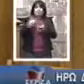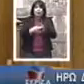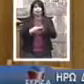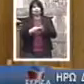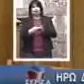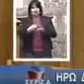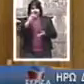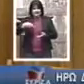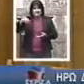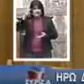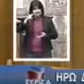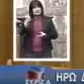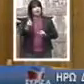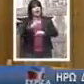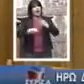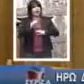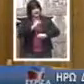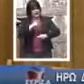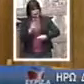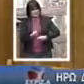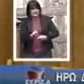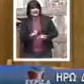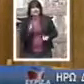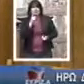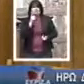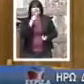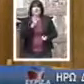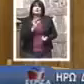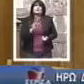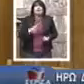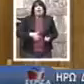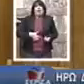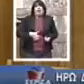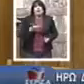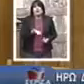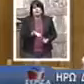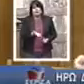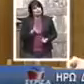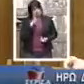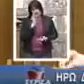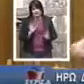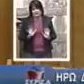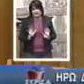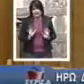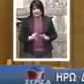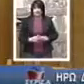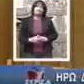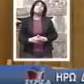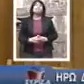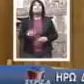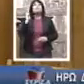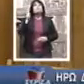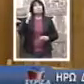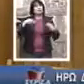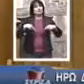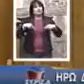φόρους, κινείται καλύτερα η αγορά? Μόνο σαν ανέκδοτο και μάλιστα ως μαύρο μπορώ να το εκλάβω. Η πολιτική σας όμως, κύριοι